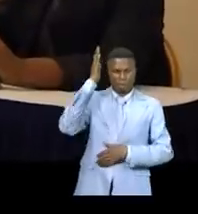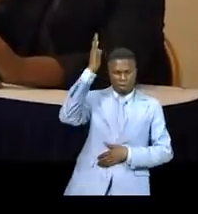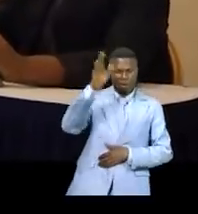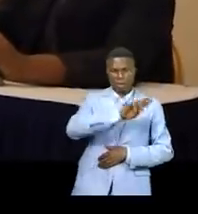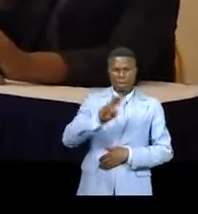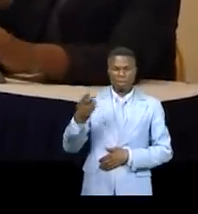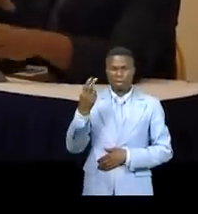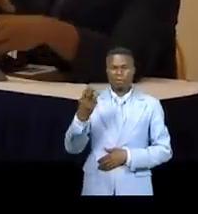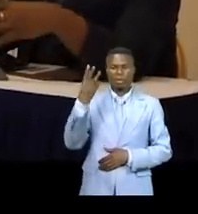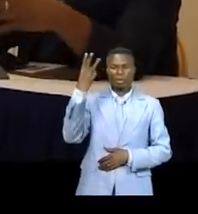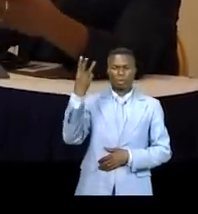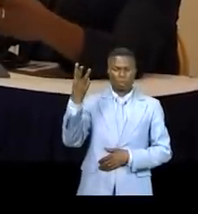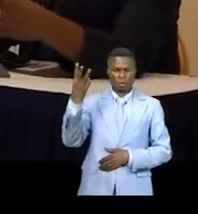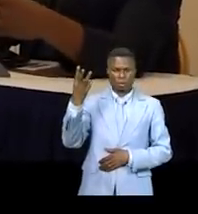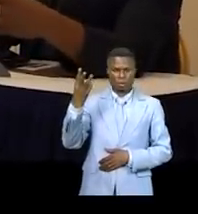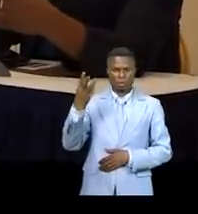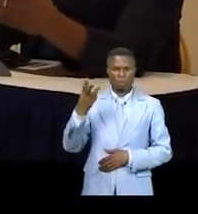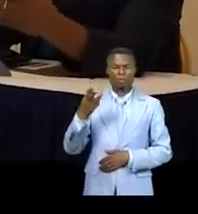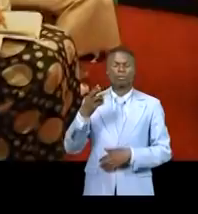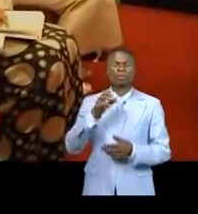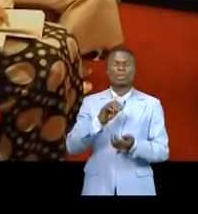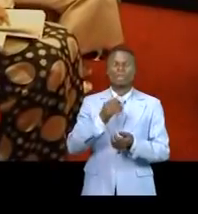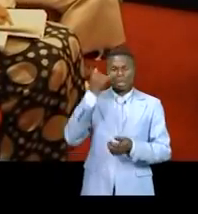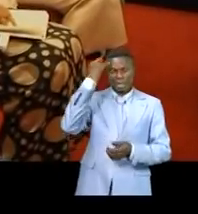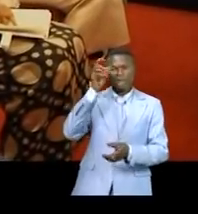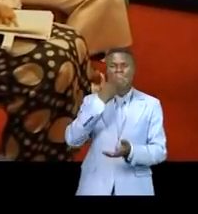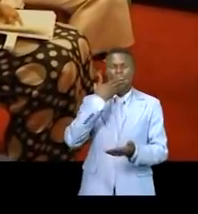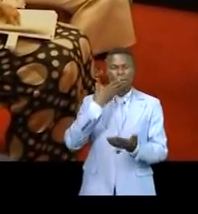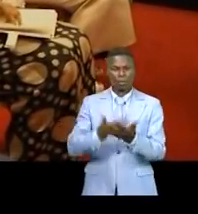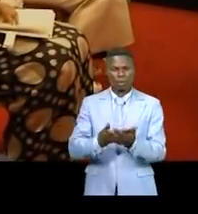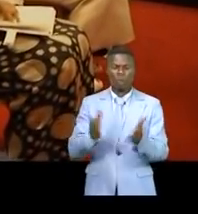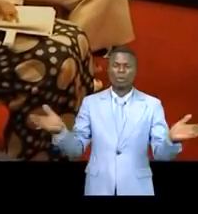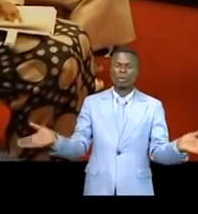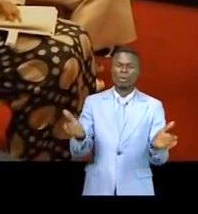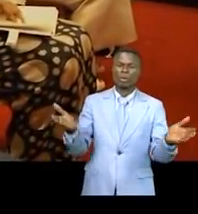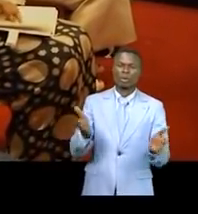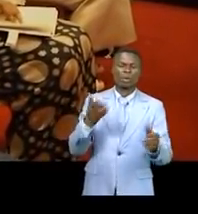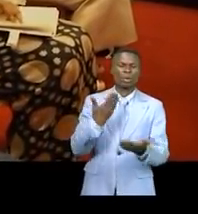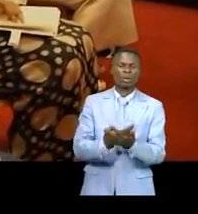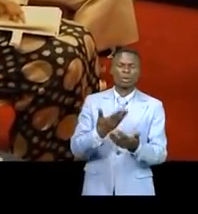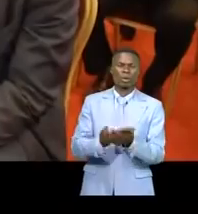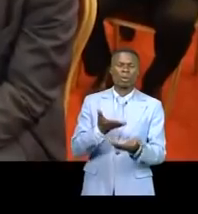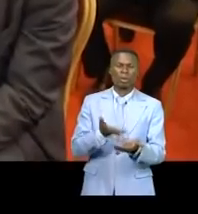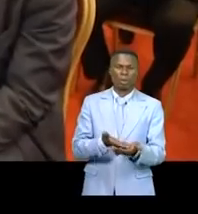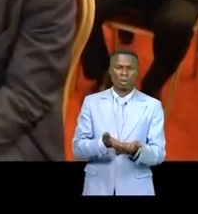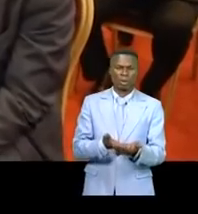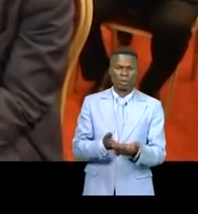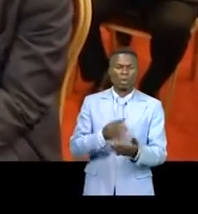de 2023. Un aspect non négligeable, c'est la mobilisation, a-t-il rappelé à temps,